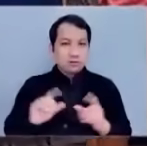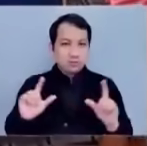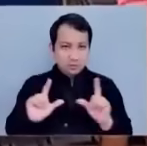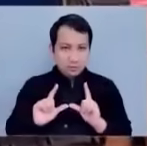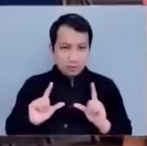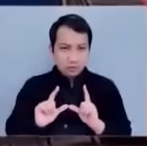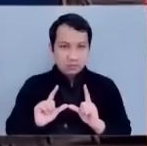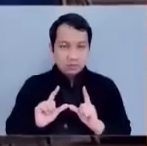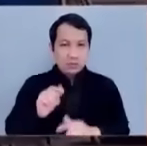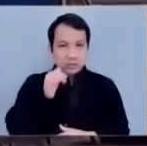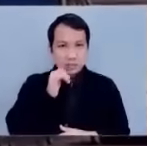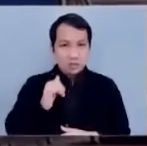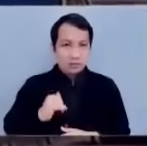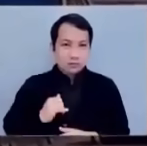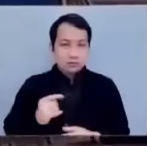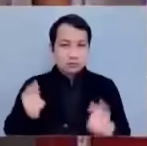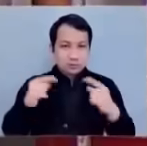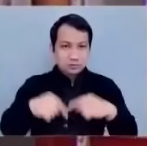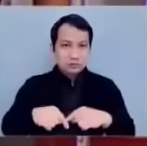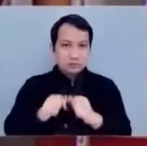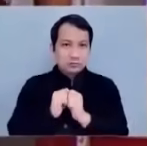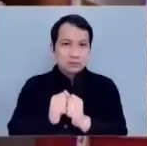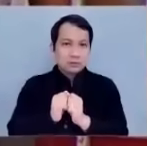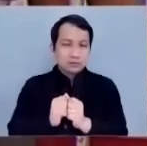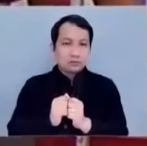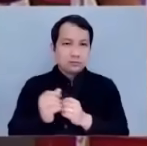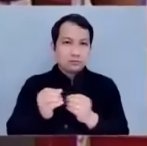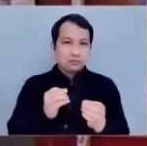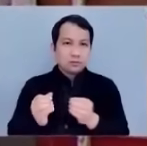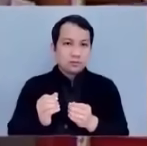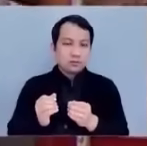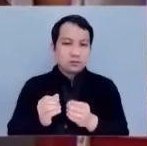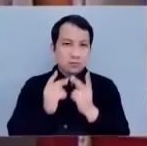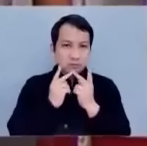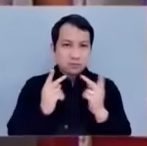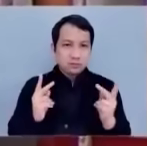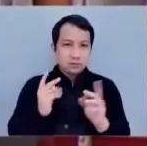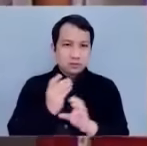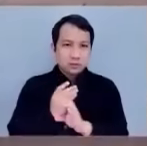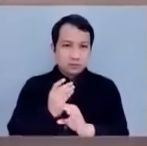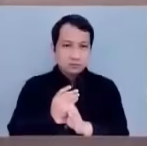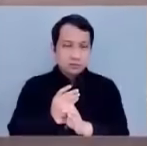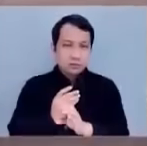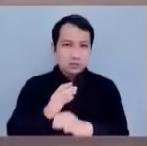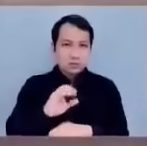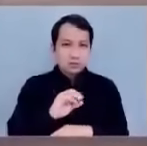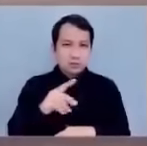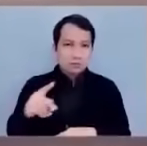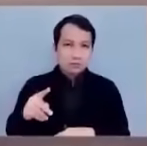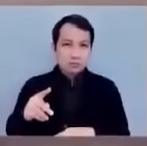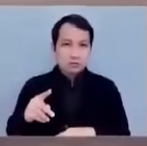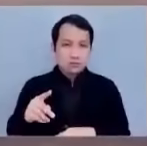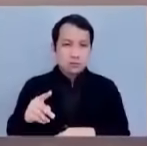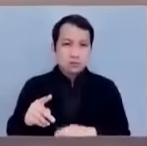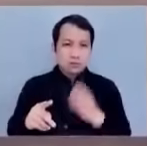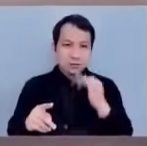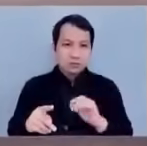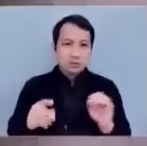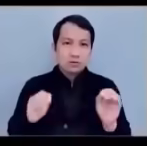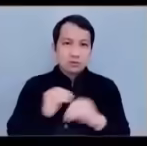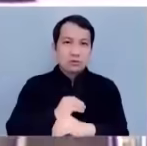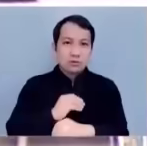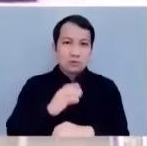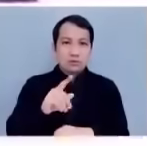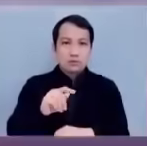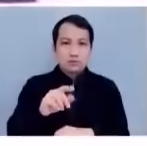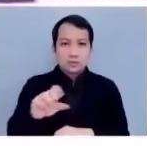ang deadline ng pagbuo at pagsali ng mga operator ng mga pampublikong sasakyan sa mga kooperatiba at korporasyon. Ayon sa Office of Transportation